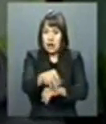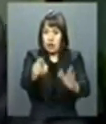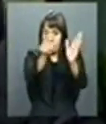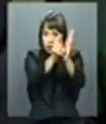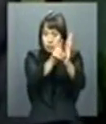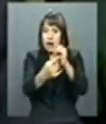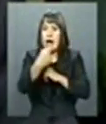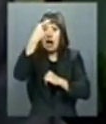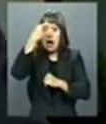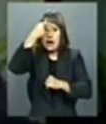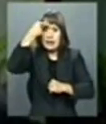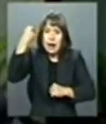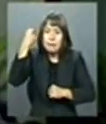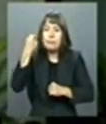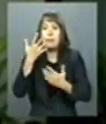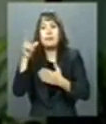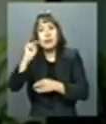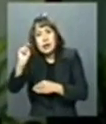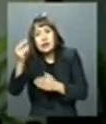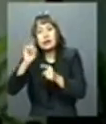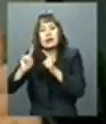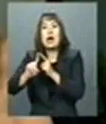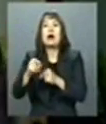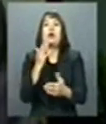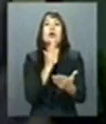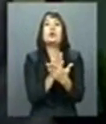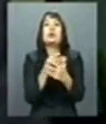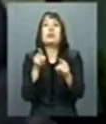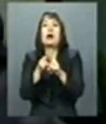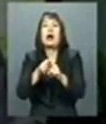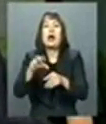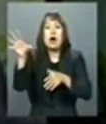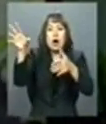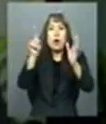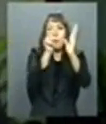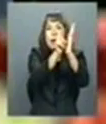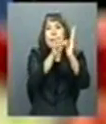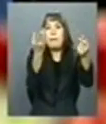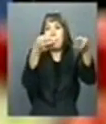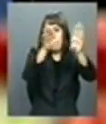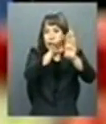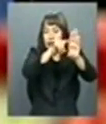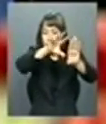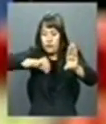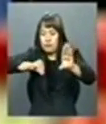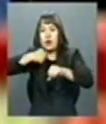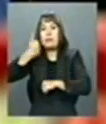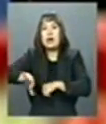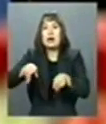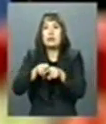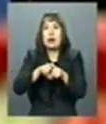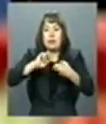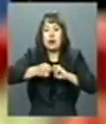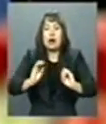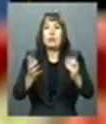ขียวทั้งหมดรับไม่ได้ทั้งหมดเคเบิลทีวีก็รับต่อมาไม่ได้ปิดที่ต้นต่อจบปัญหาทุกอย่าง ในฝากฝ่ายก